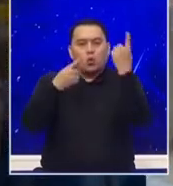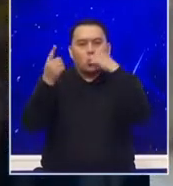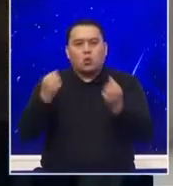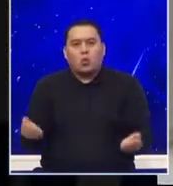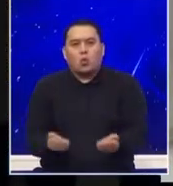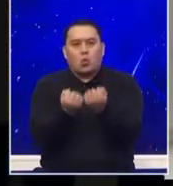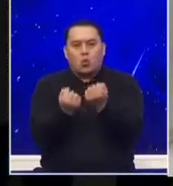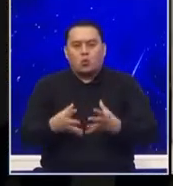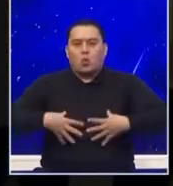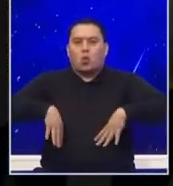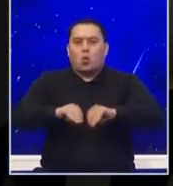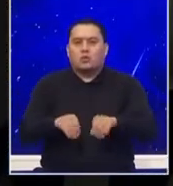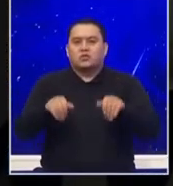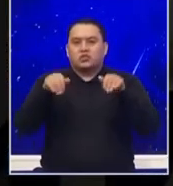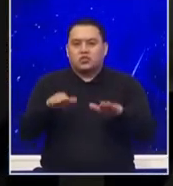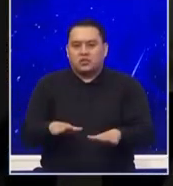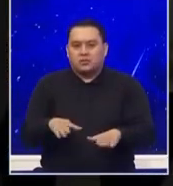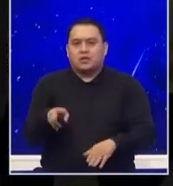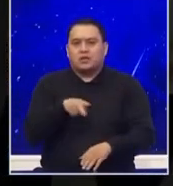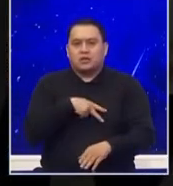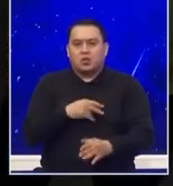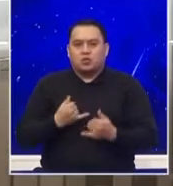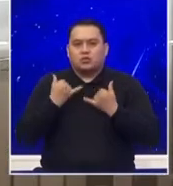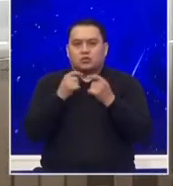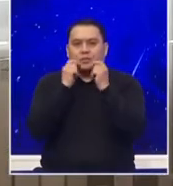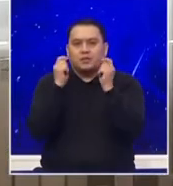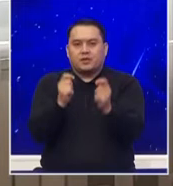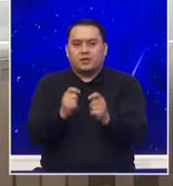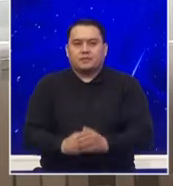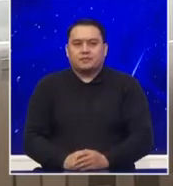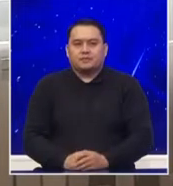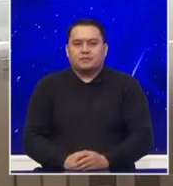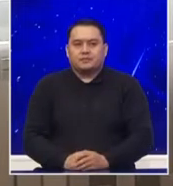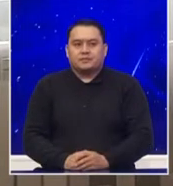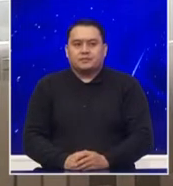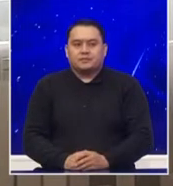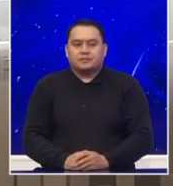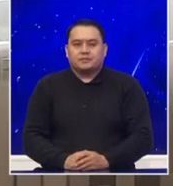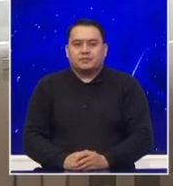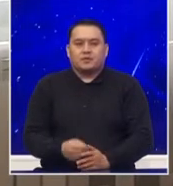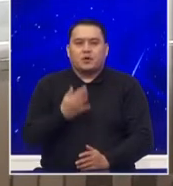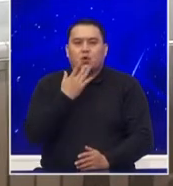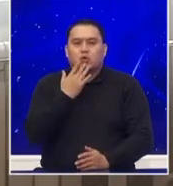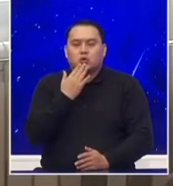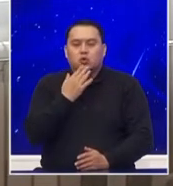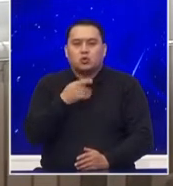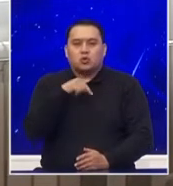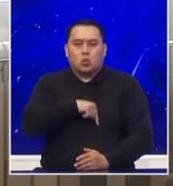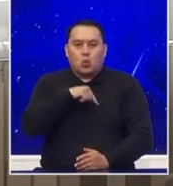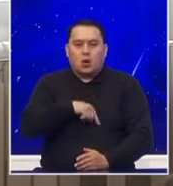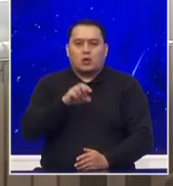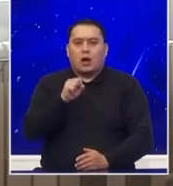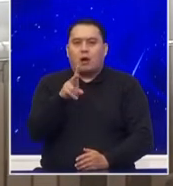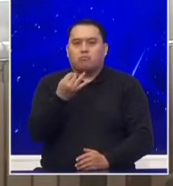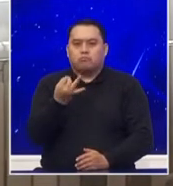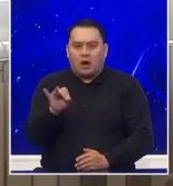қоры қоғамдық кеңесінің шешімімен төс белгі тақты. Ұлттық руханиятымызды осы абай